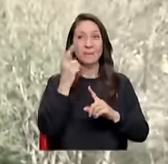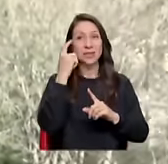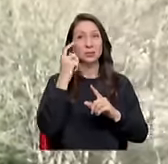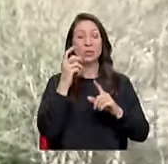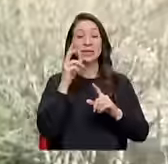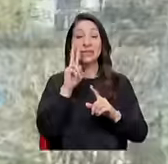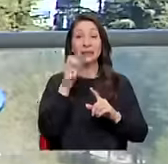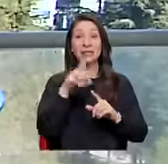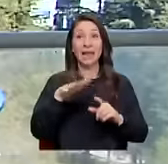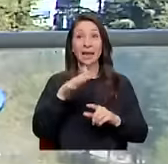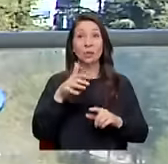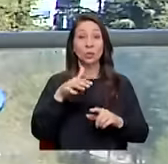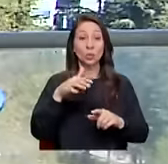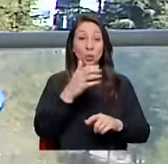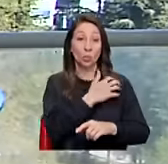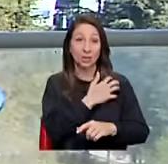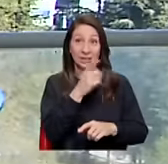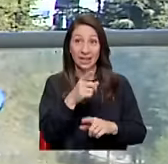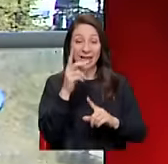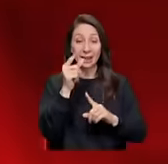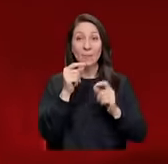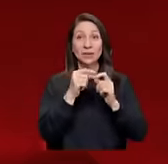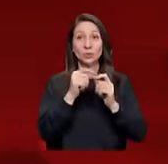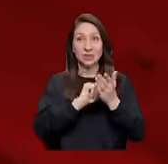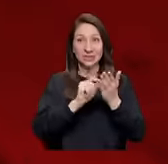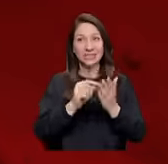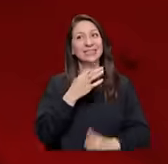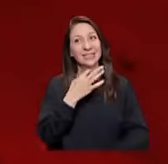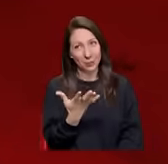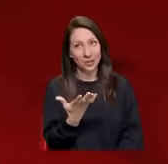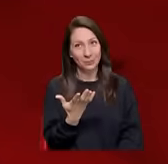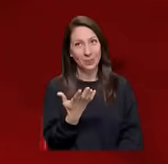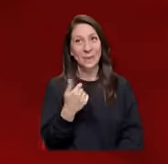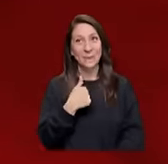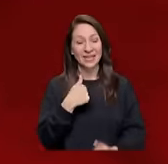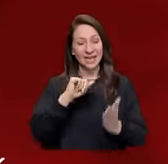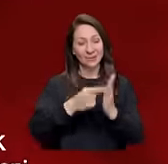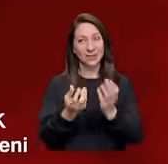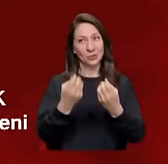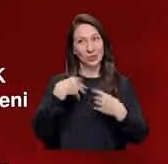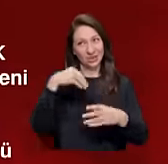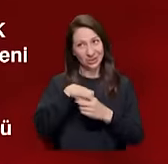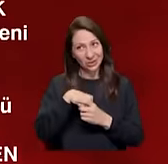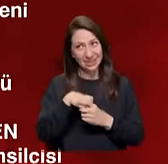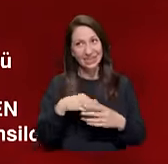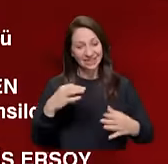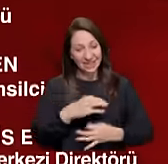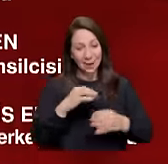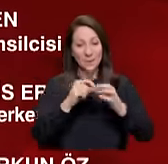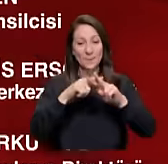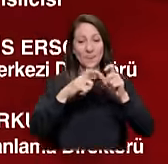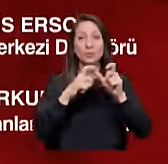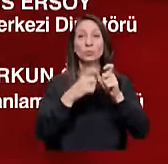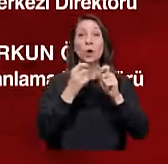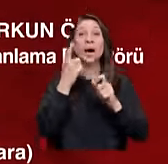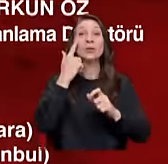Cumhuriyeti'nin 26. Genelkurmay Başkanı İlker Başbuğ tarafından yazıldı. Teşekkür ederim efendim. Bana da imzalayıp gönderdi Sayın Başbuğ.